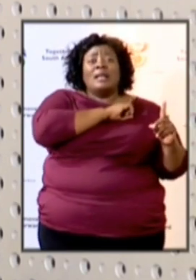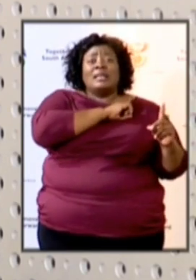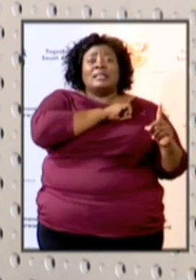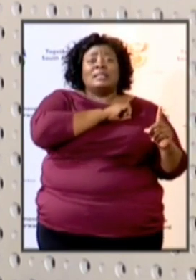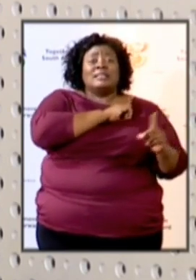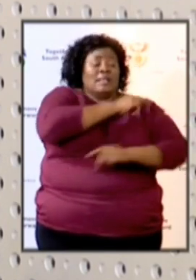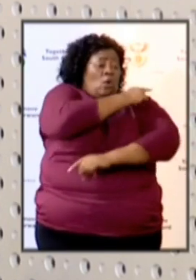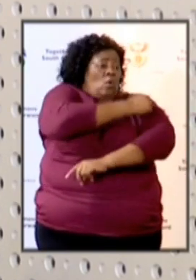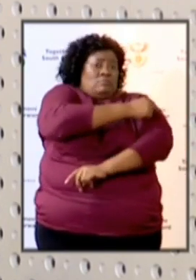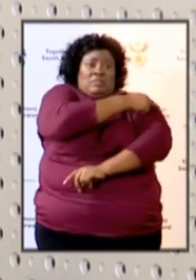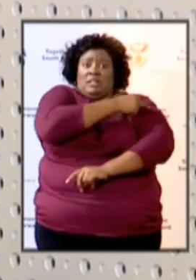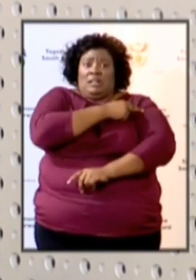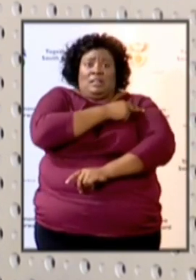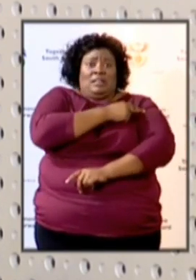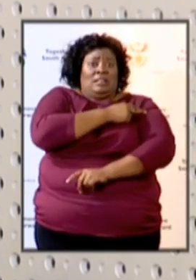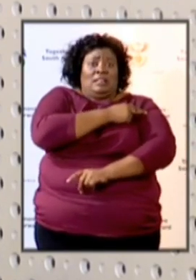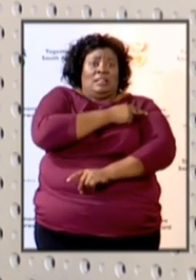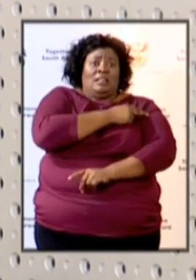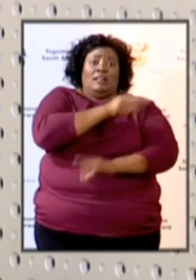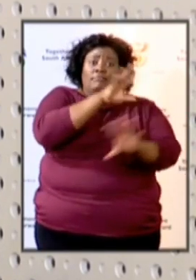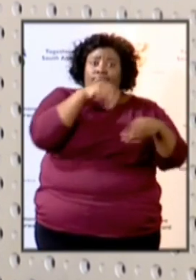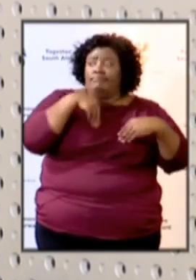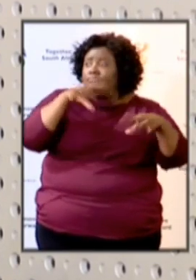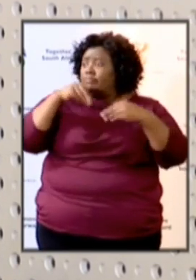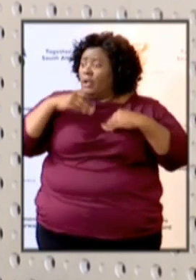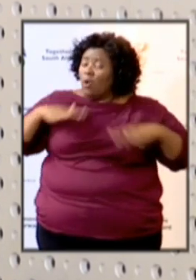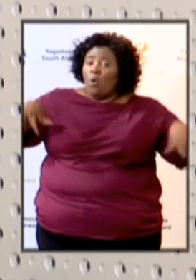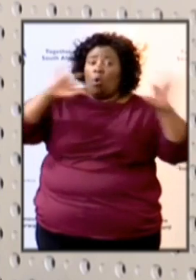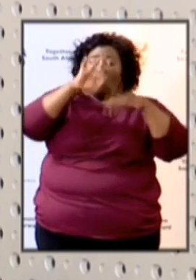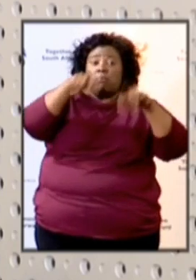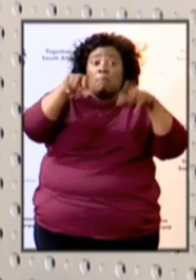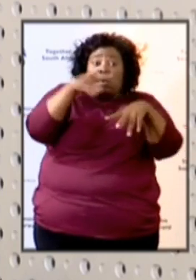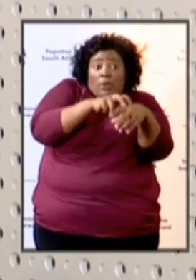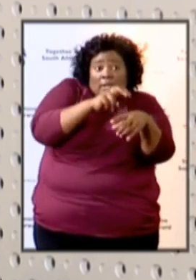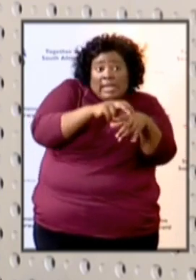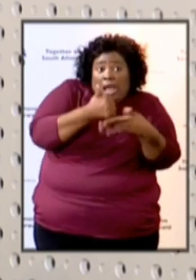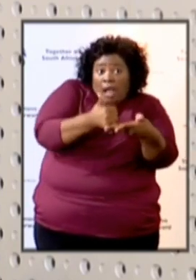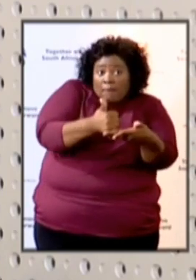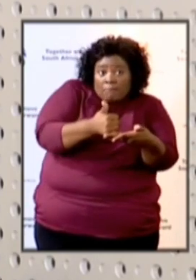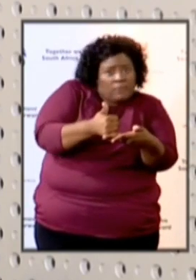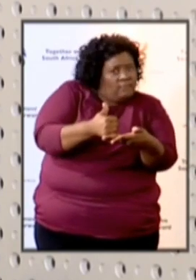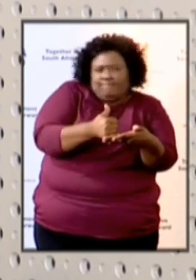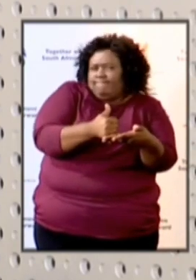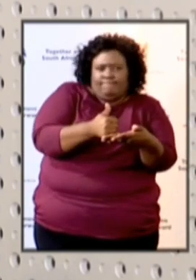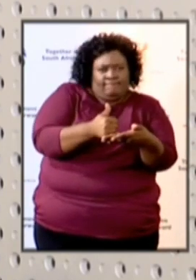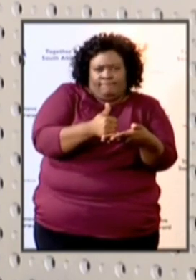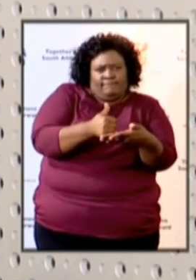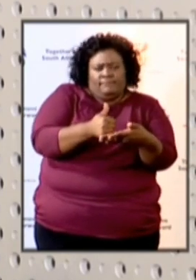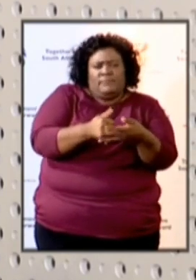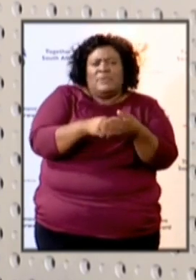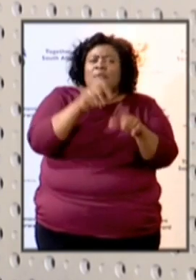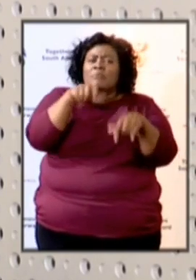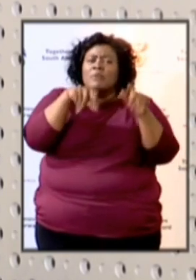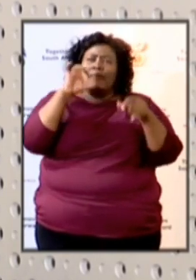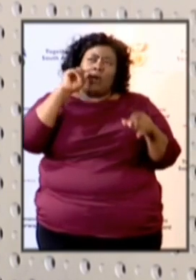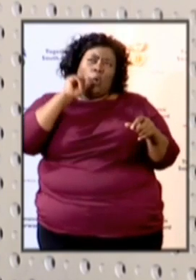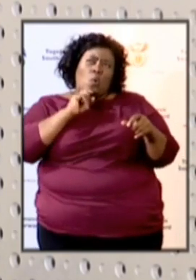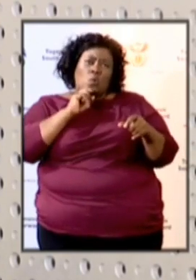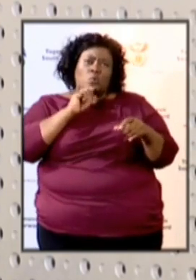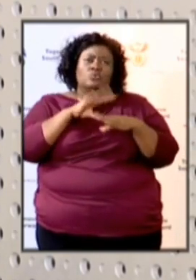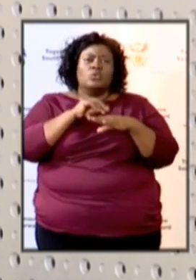ibhedlela zethu zingakwazi ukuthatha wonke umuntu odinga usizo abantu abadala